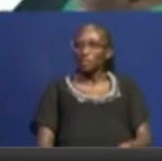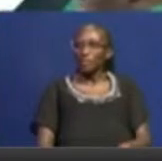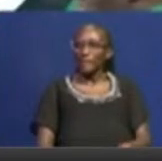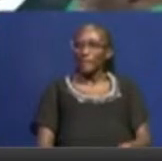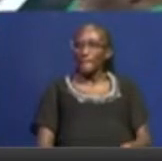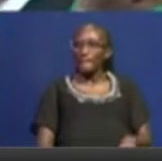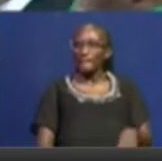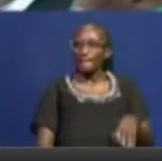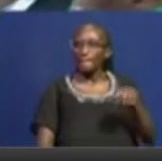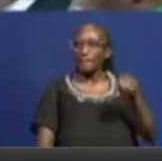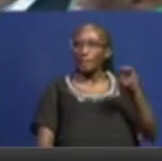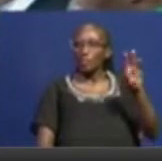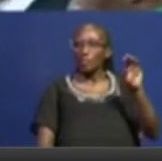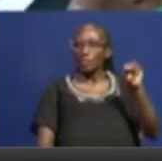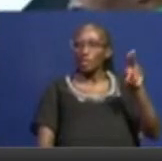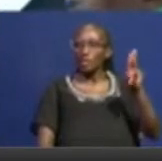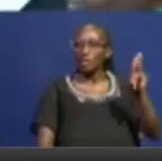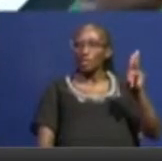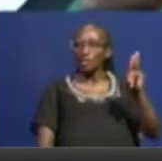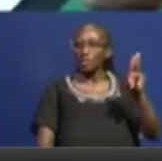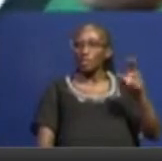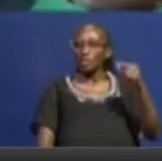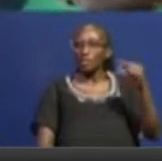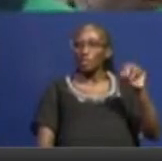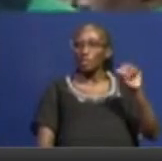Odaya Michael Wambogo Wainaina.